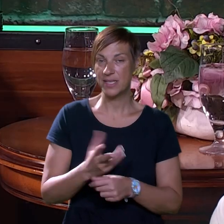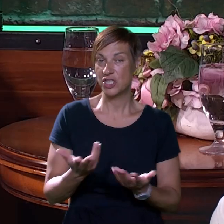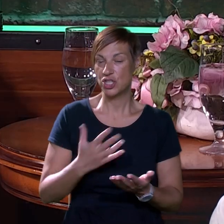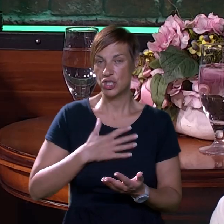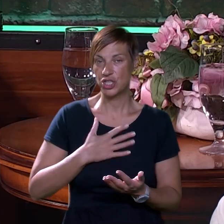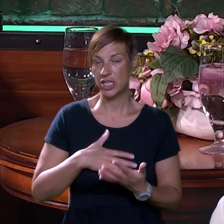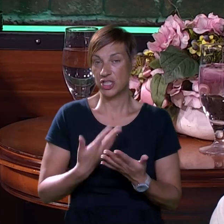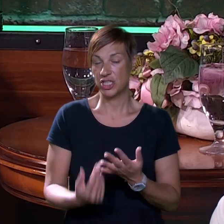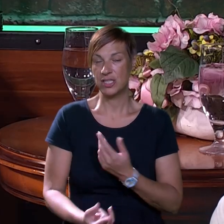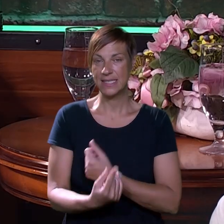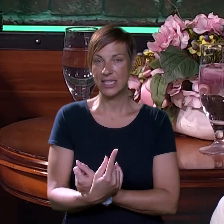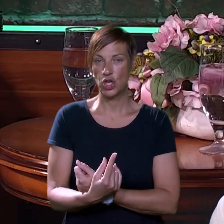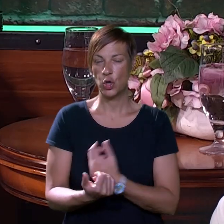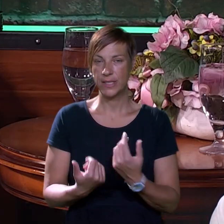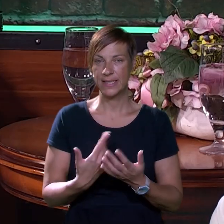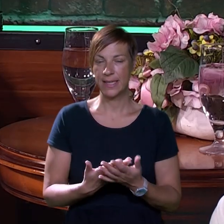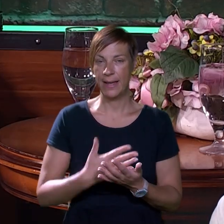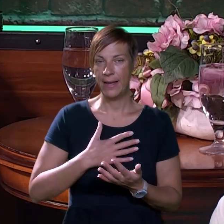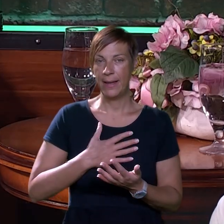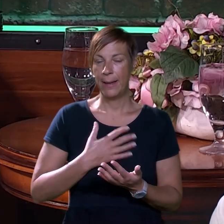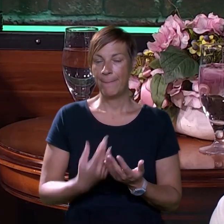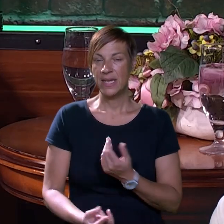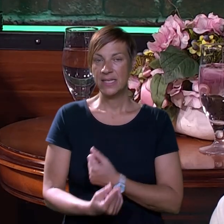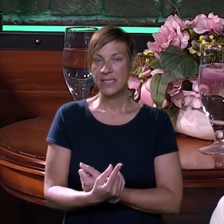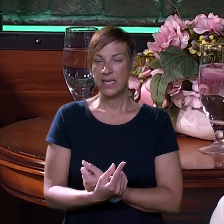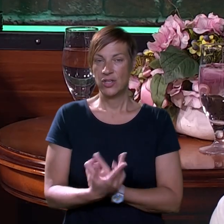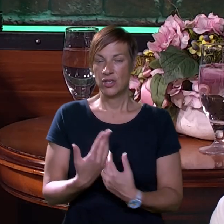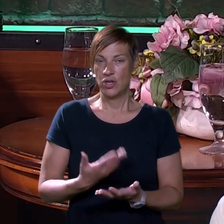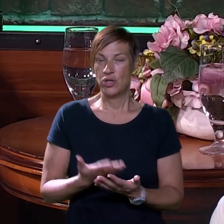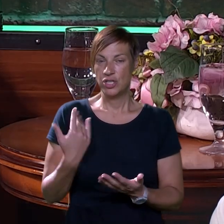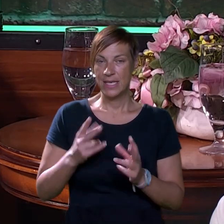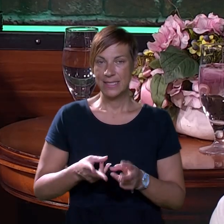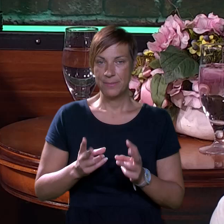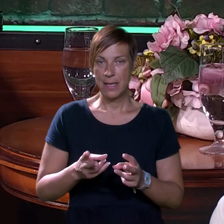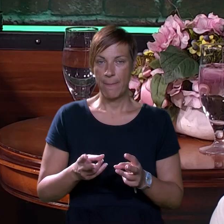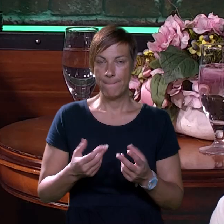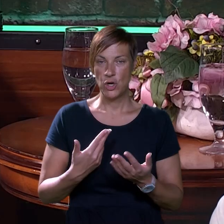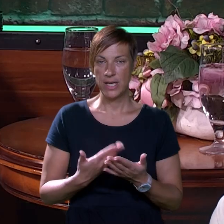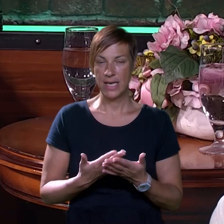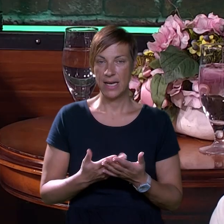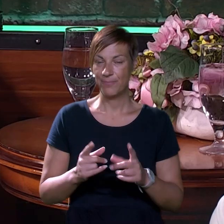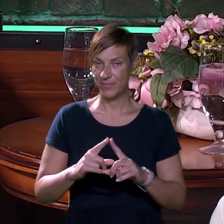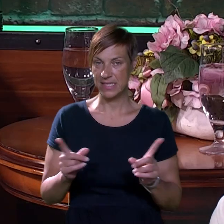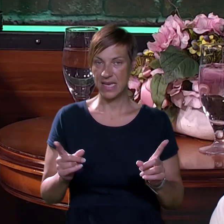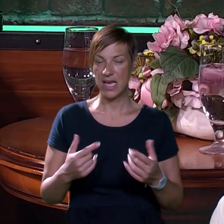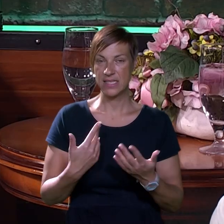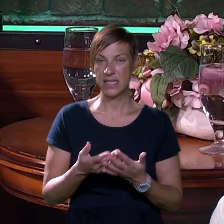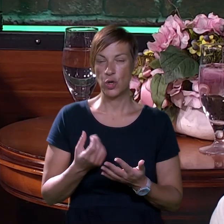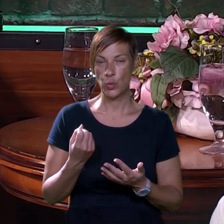želiš, jer će ti se to dogoditi. Meni se točno dogodilo sve ono čega sam se bojala. Za